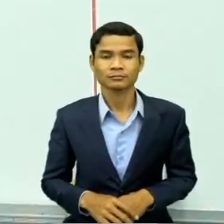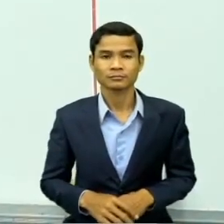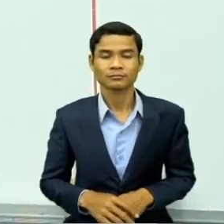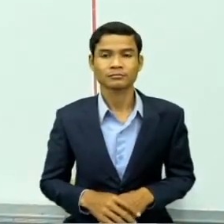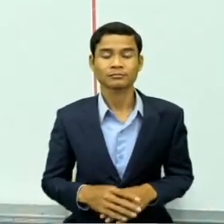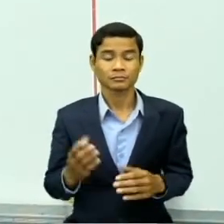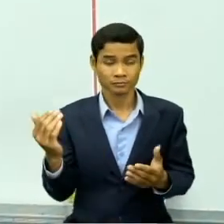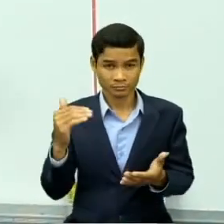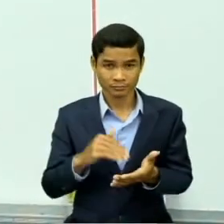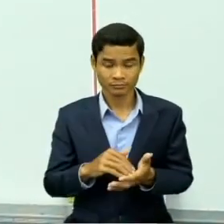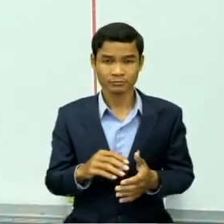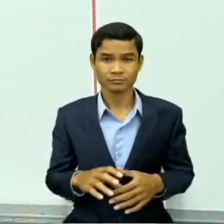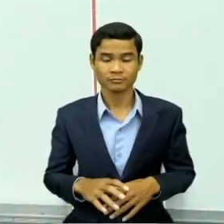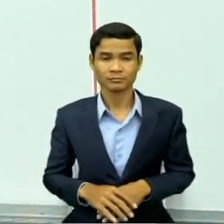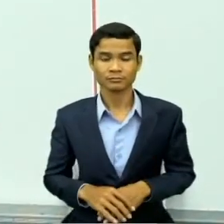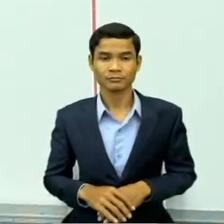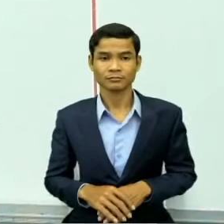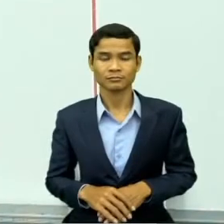ចាម្ដងទៀតណា